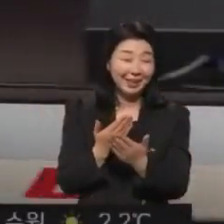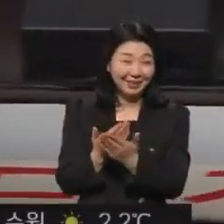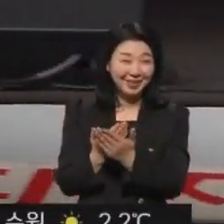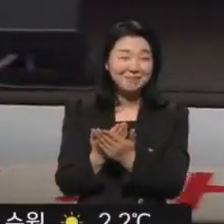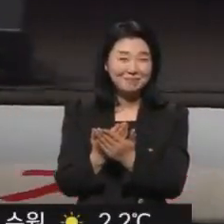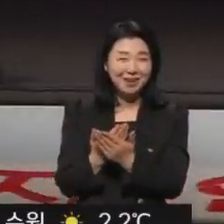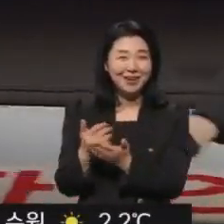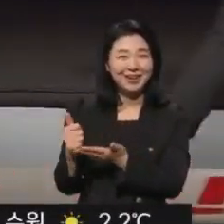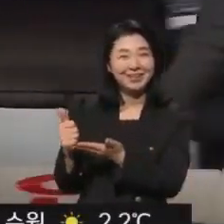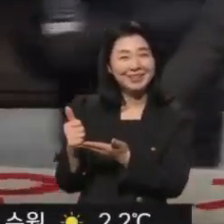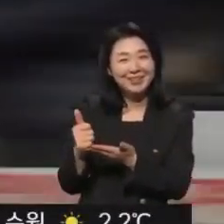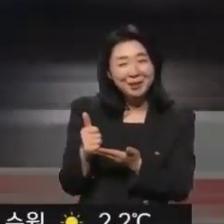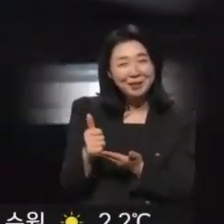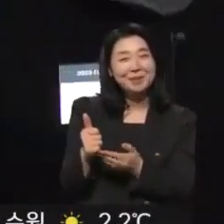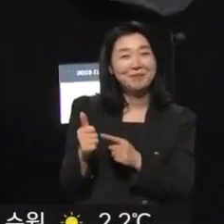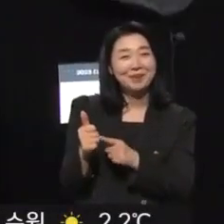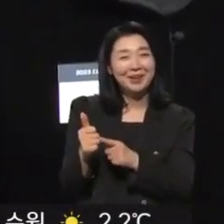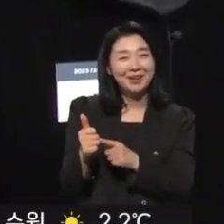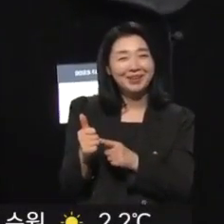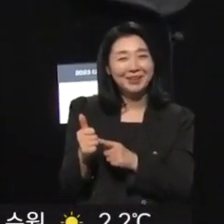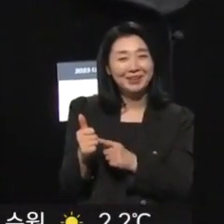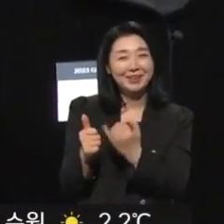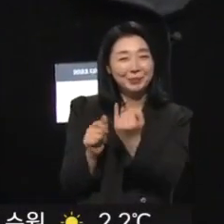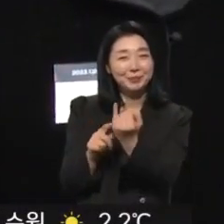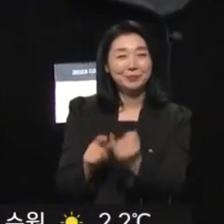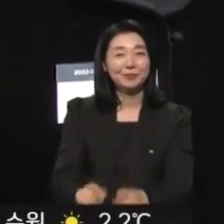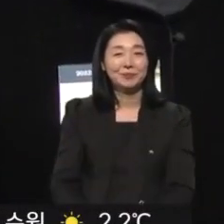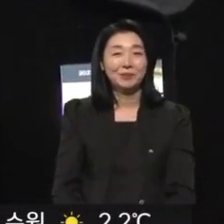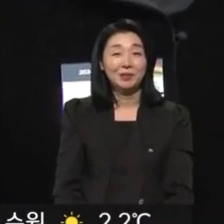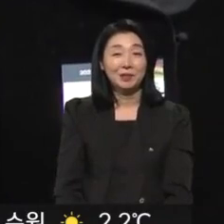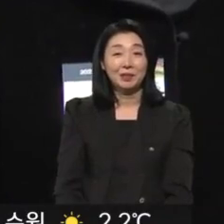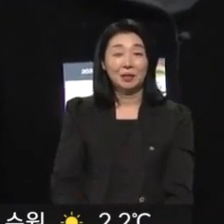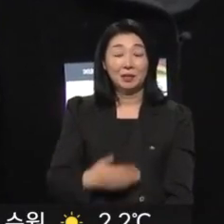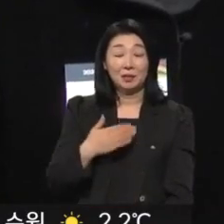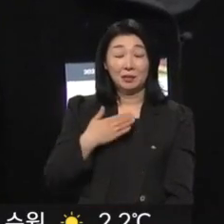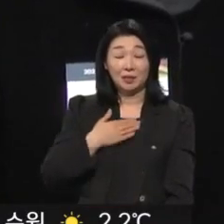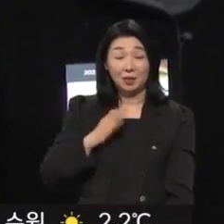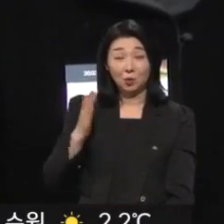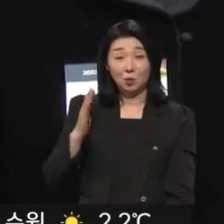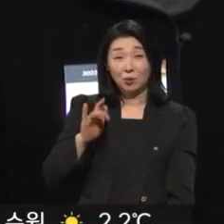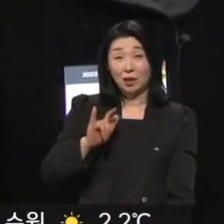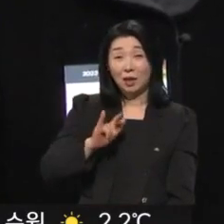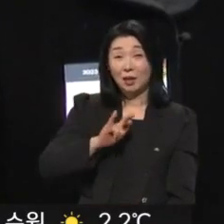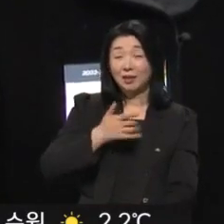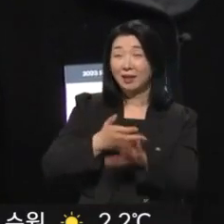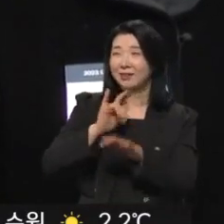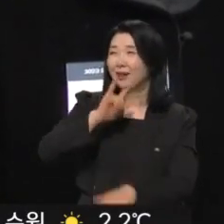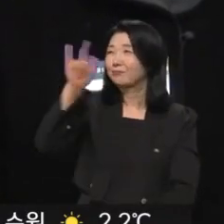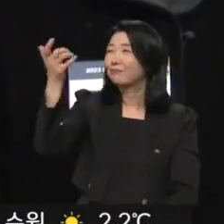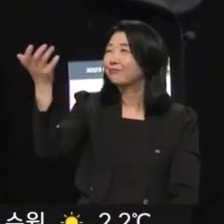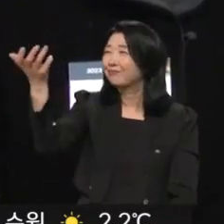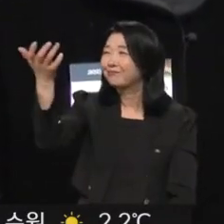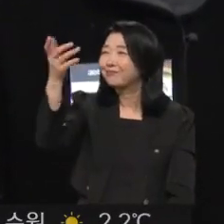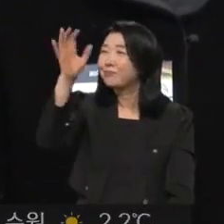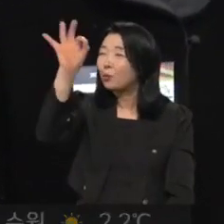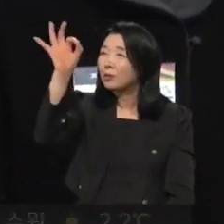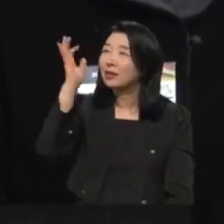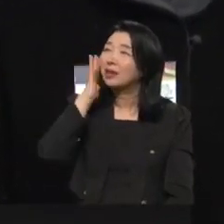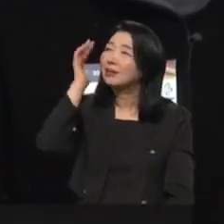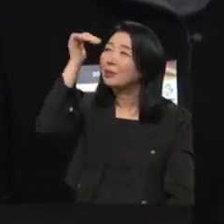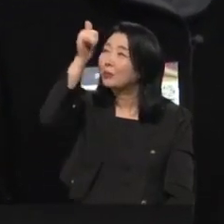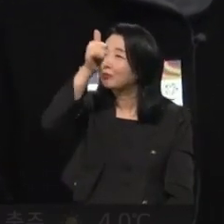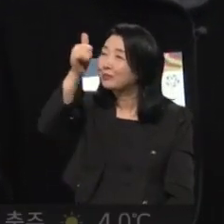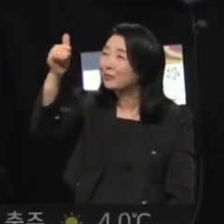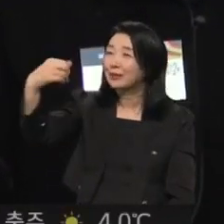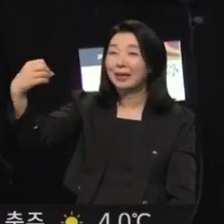해주신 우리 영부인님께서 역시 제가 최근에 해외 순방을 다니다 보니까 해외 정상들께서 압도적으로